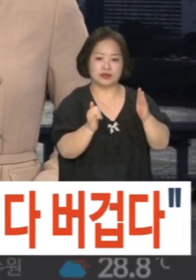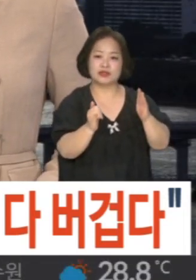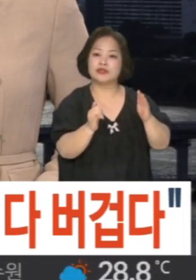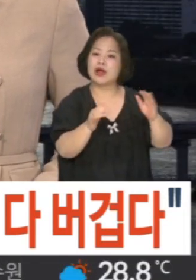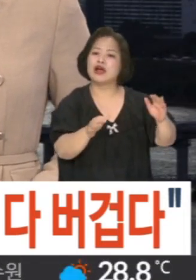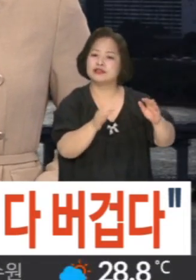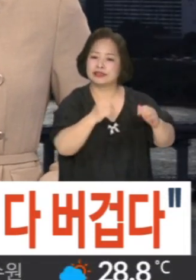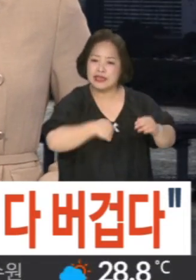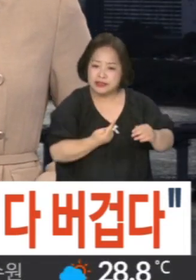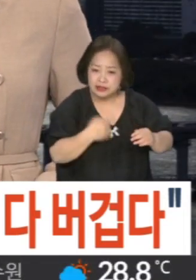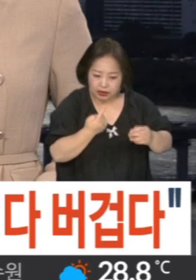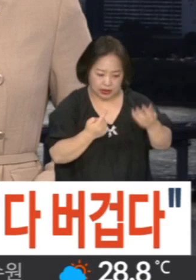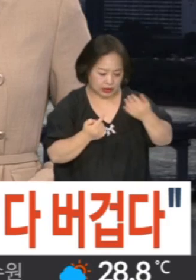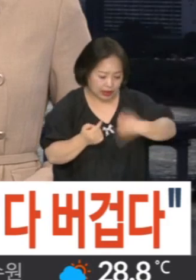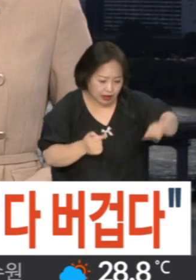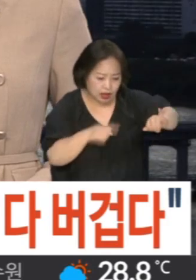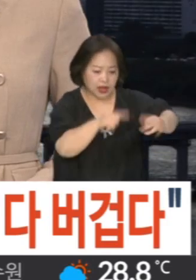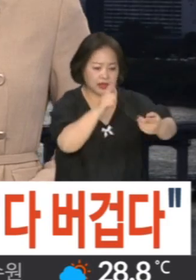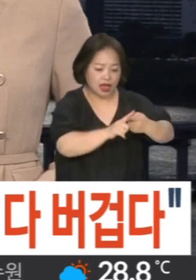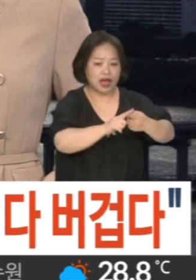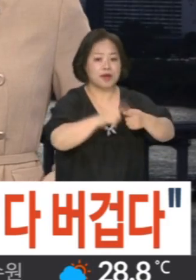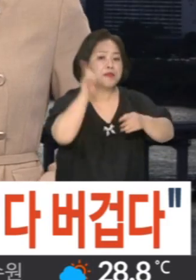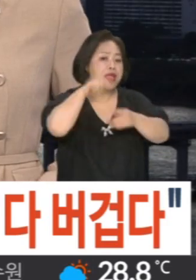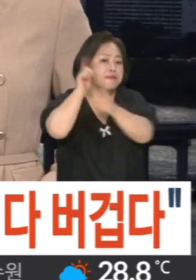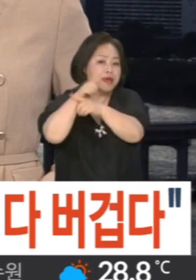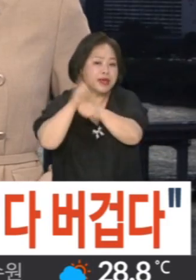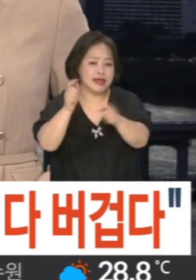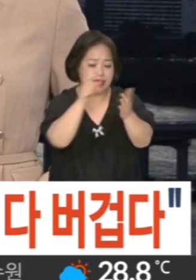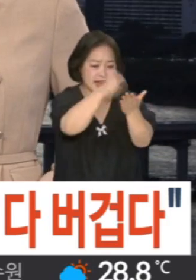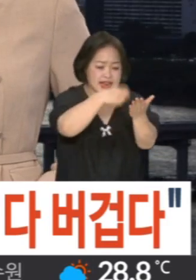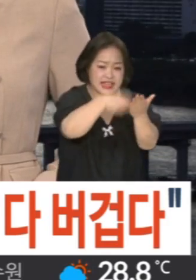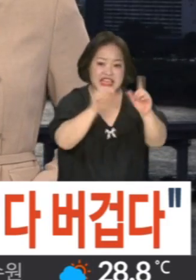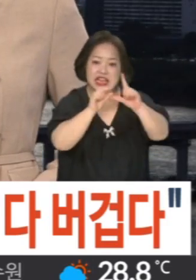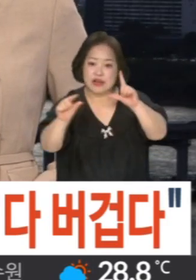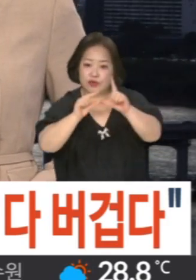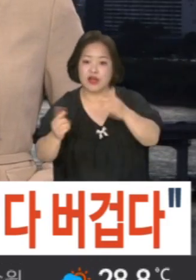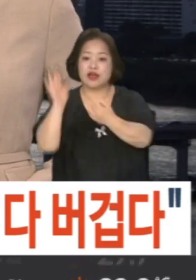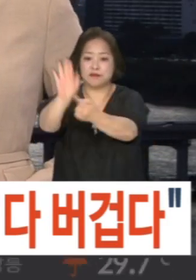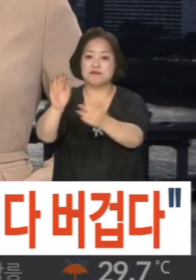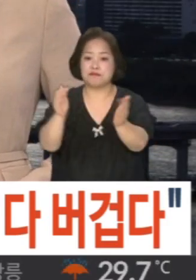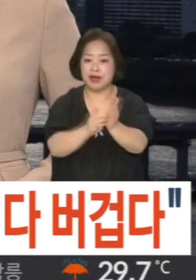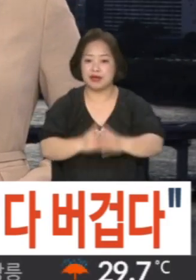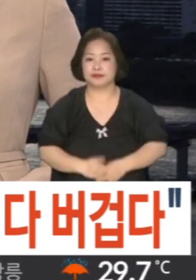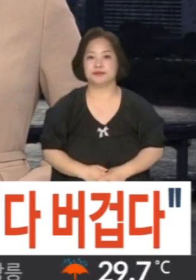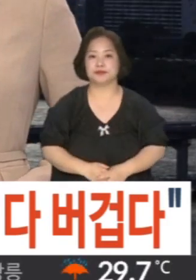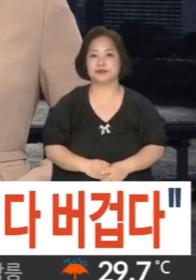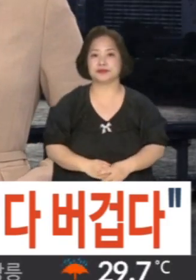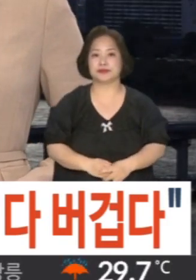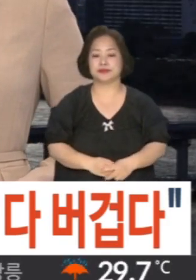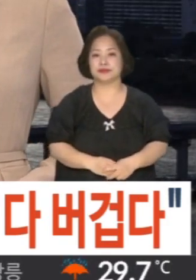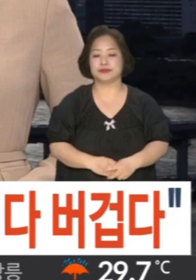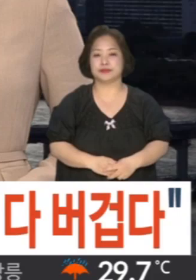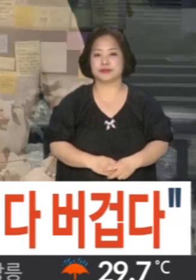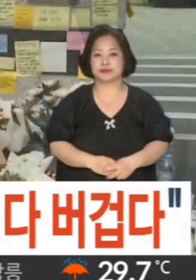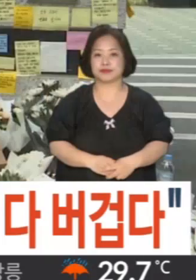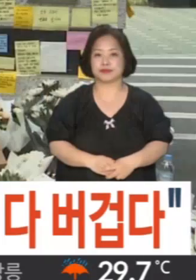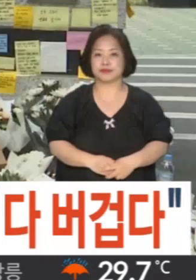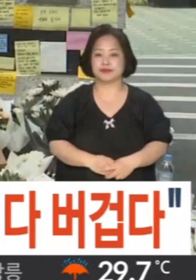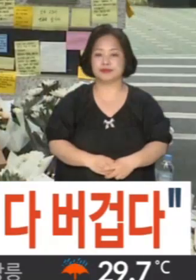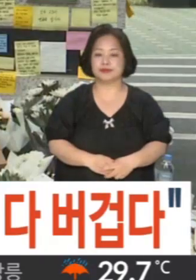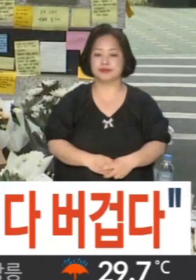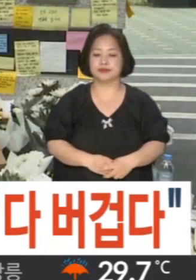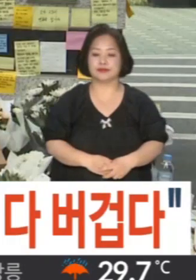촉구했고, 일선 교사들은 교권 보호를 위한 당국의 역할을 재차 주문했습니다. 안채린 기자입니다.